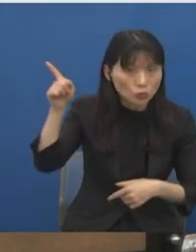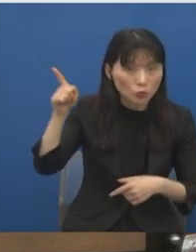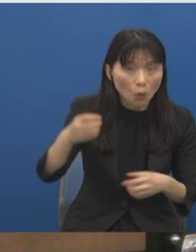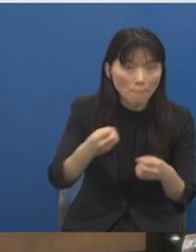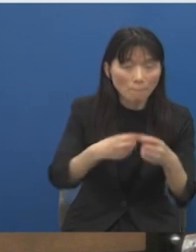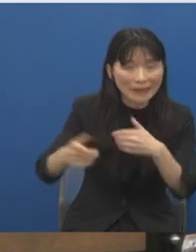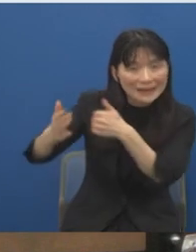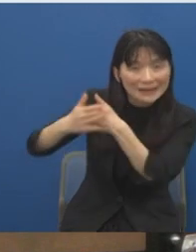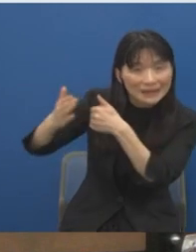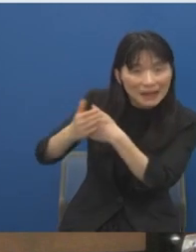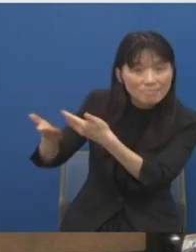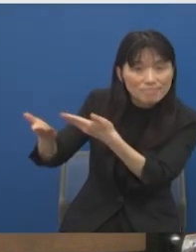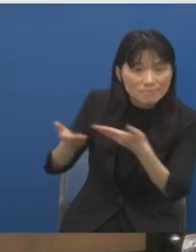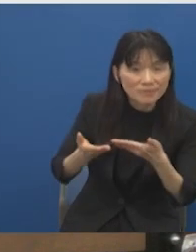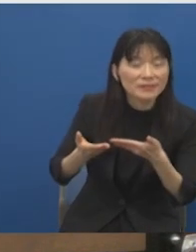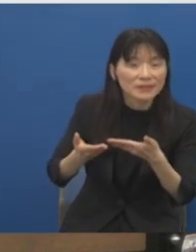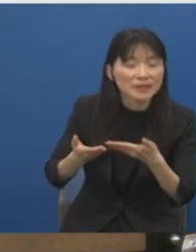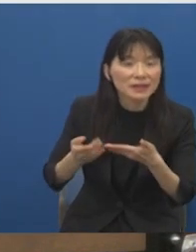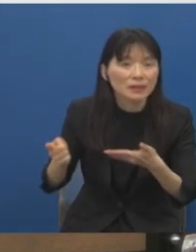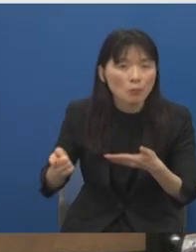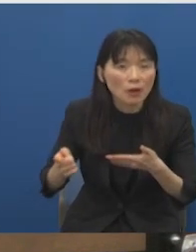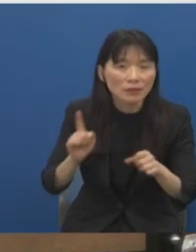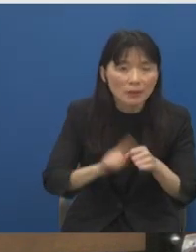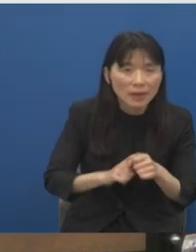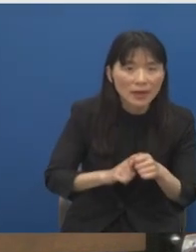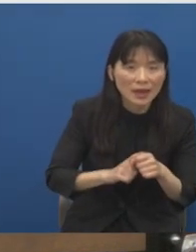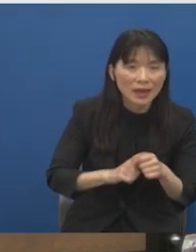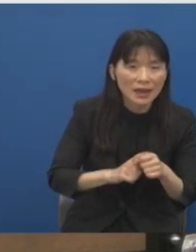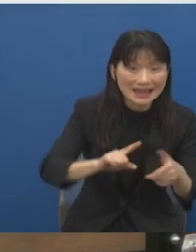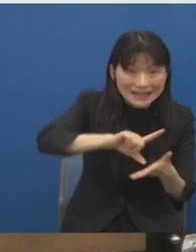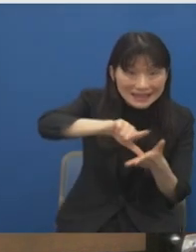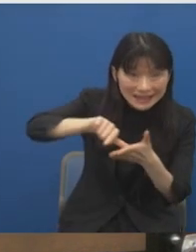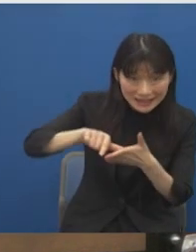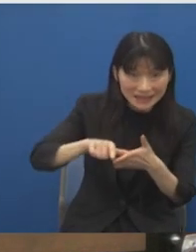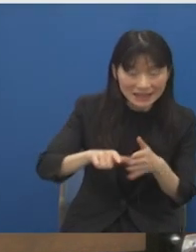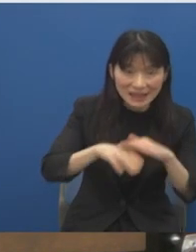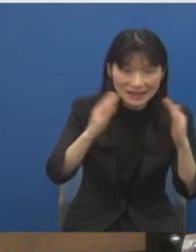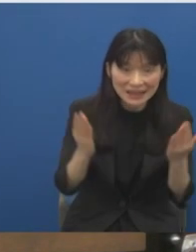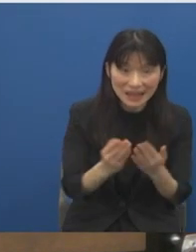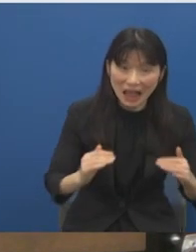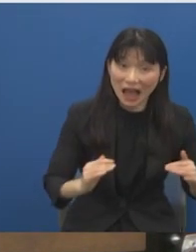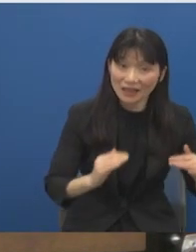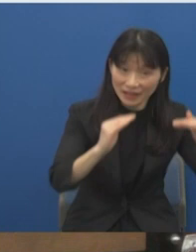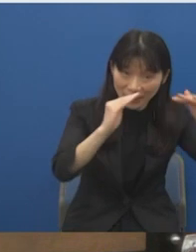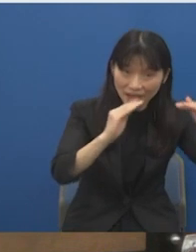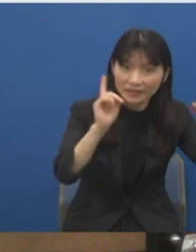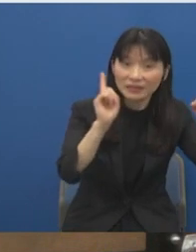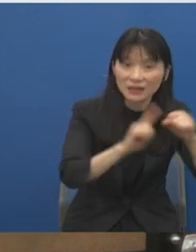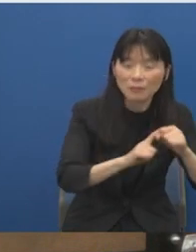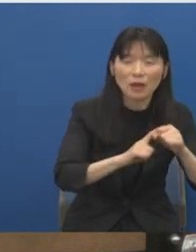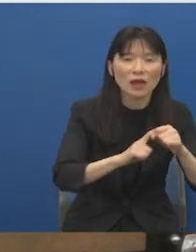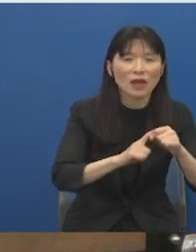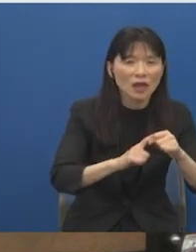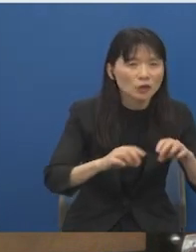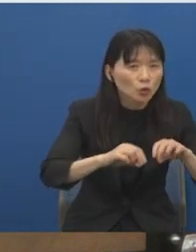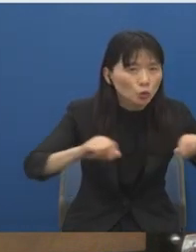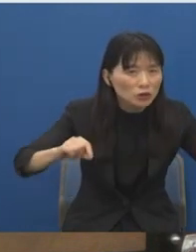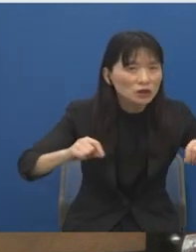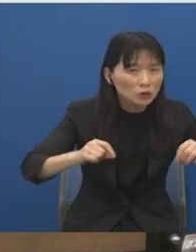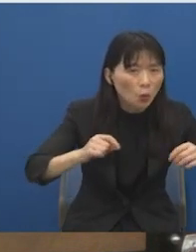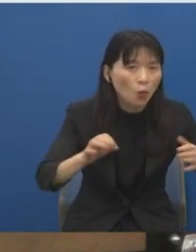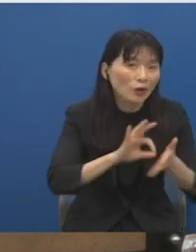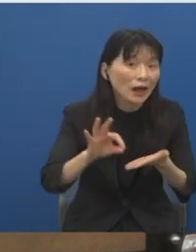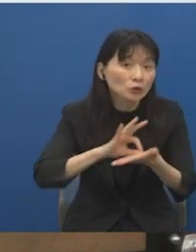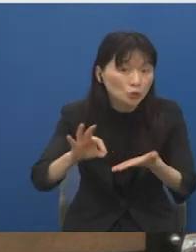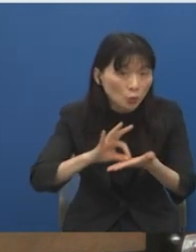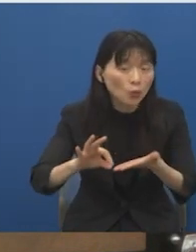援強化の必要性に対する見解、地域全体の発展に資するよう余剰地の活用を行う必要